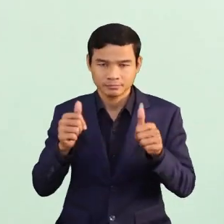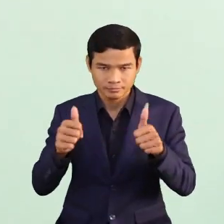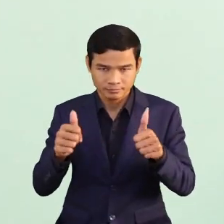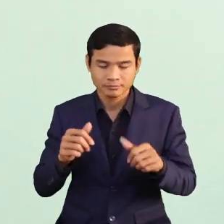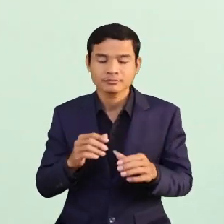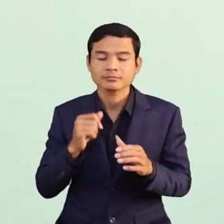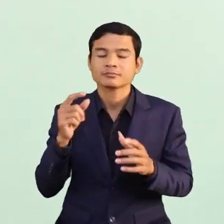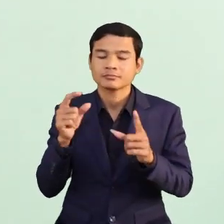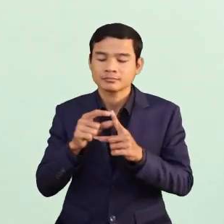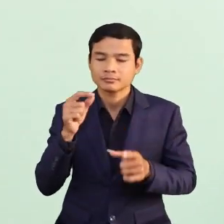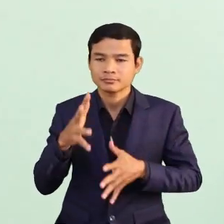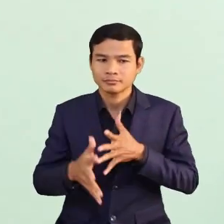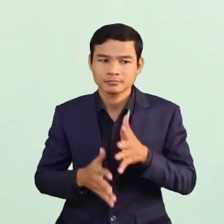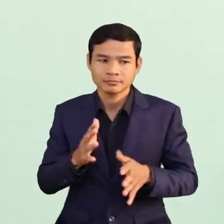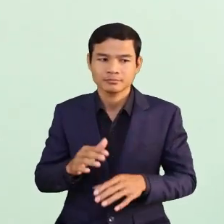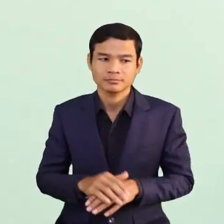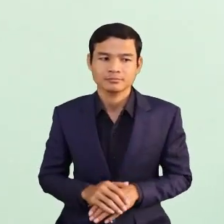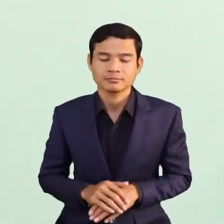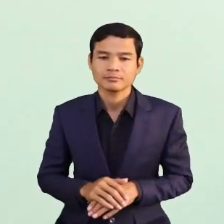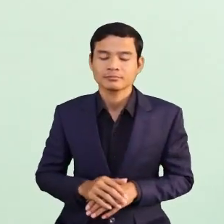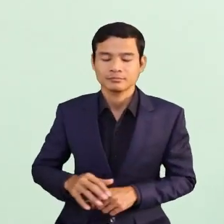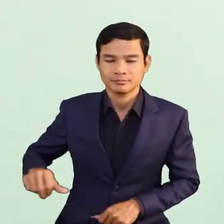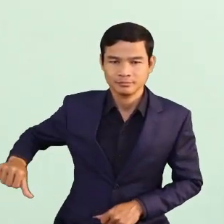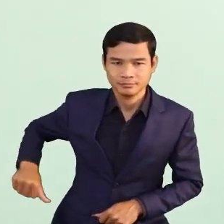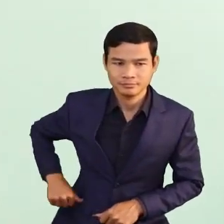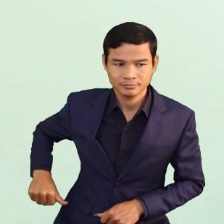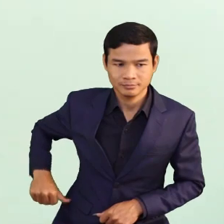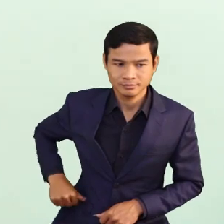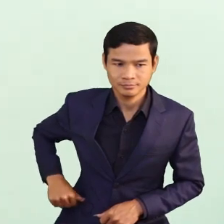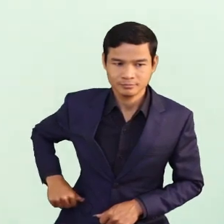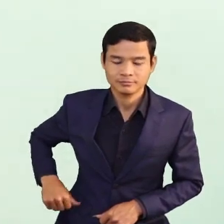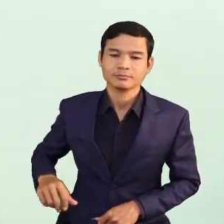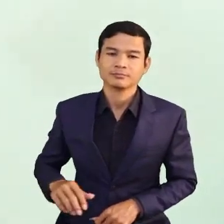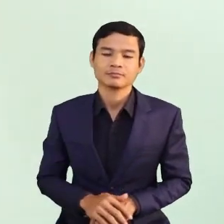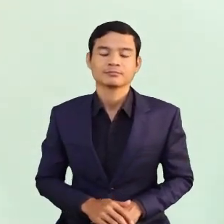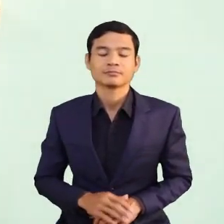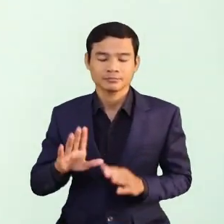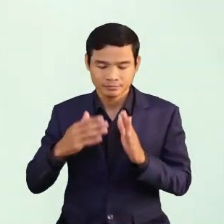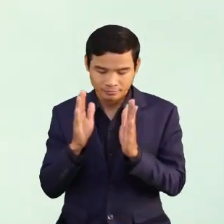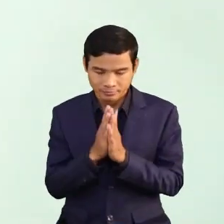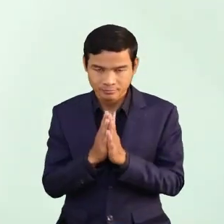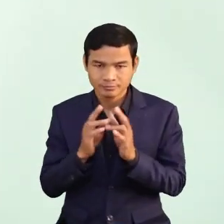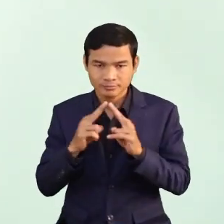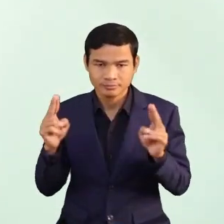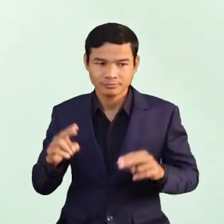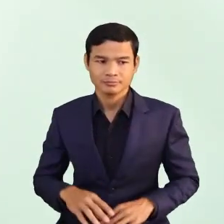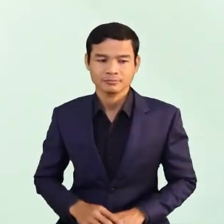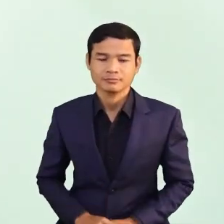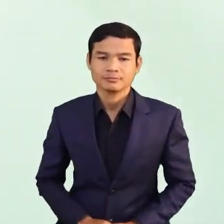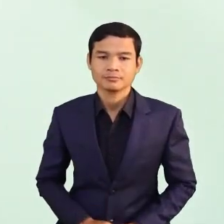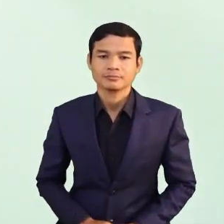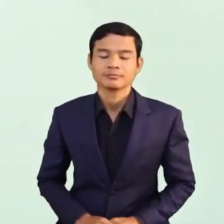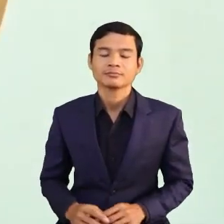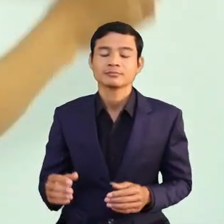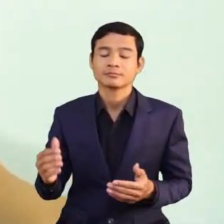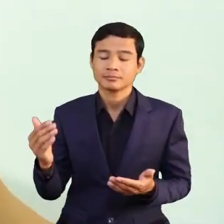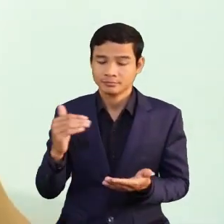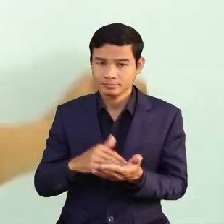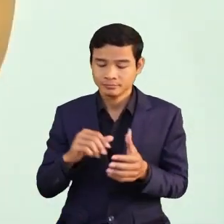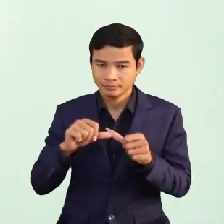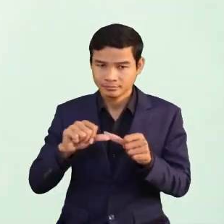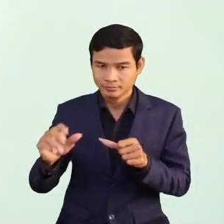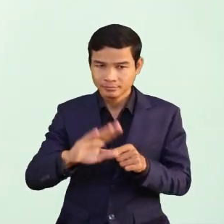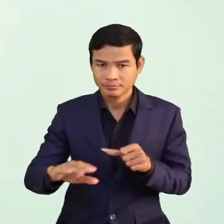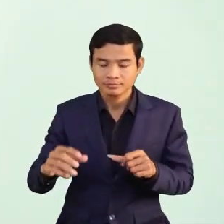ពាក្យនេះគឺអានថាញ៉េះញ៉ះចាអកិនតោះបន្តទៀតតើជាពាក្យអ្វី